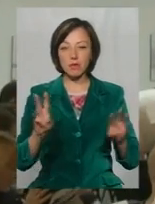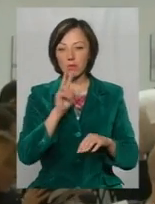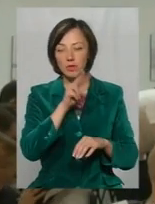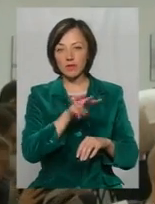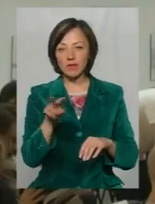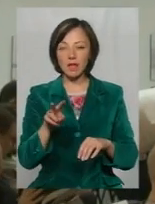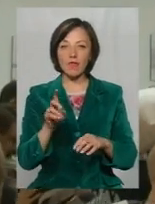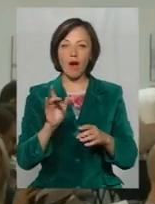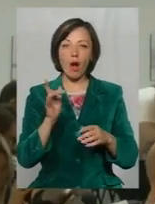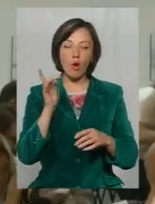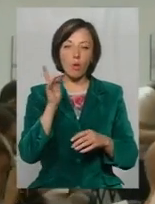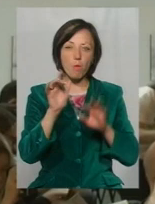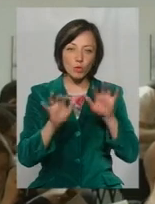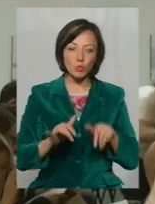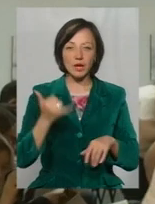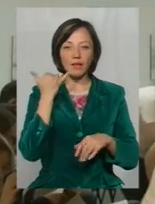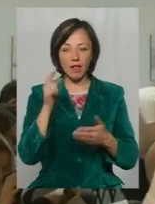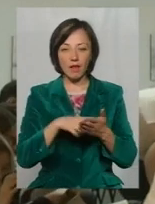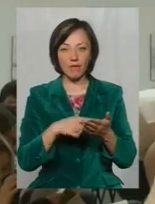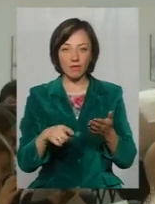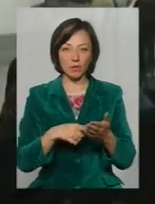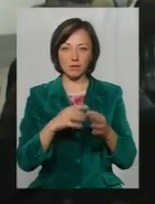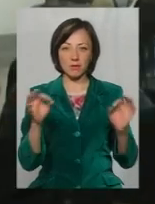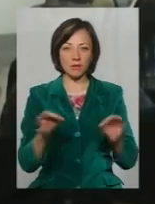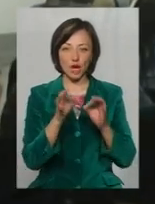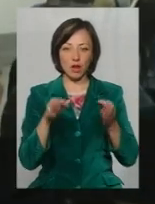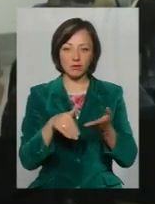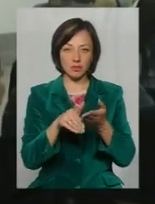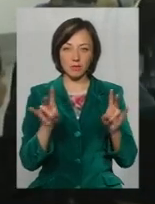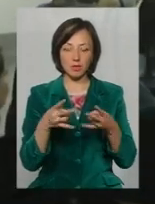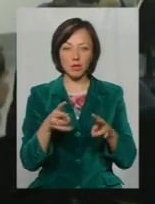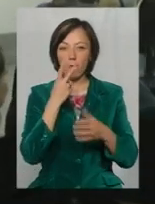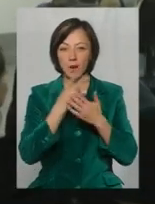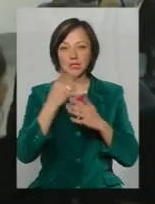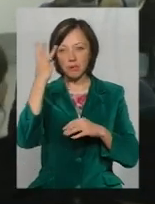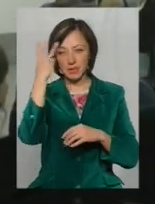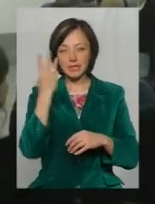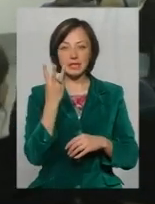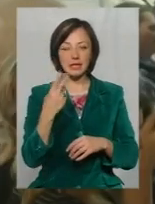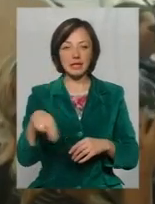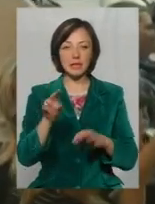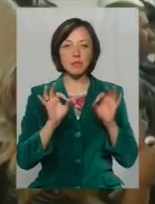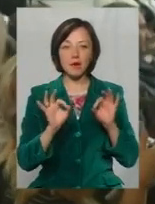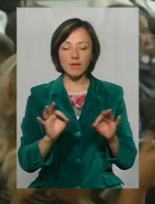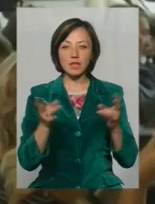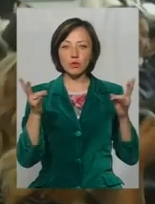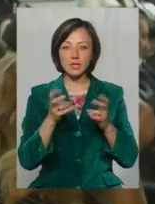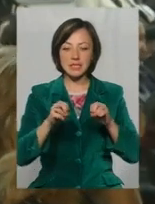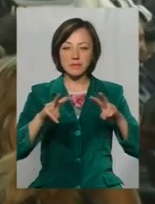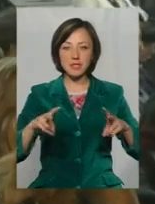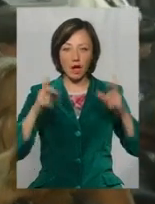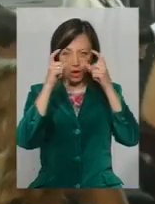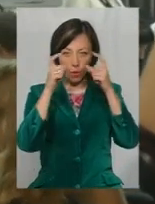на комп'ютері, на телефоні без ніяких складностей. Побачити Хмельницький можна і у 3D. Щоправда, для цього необхідні